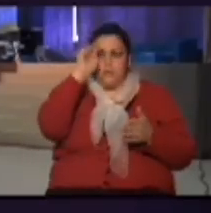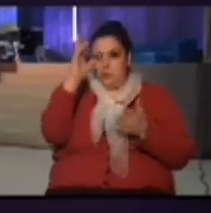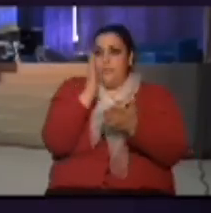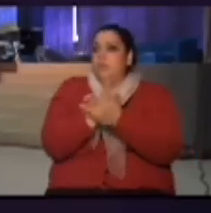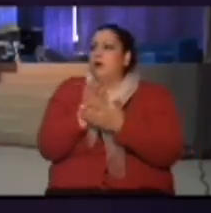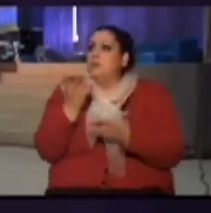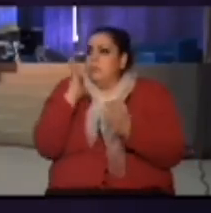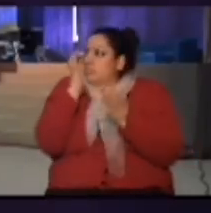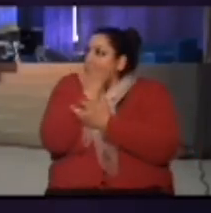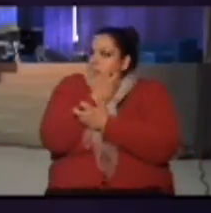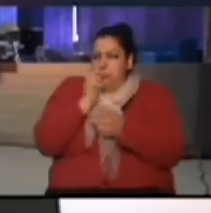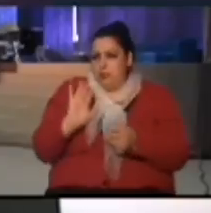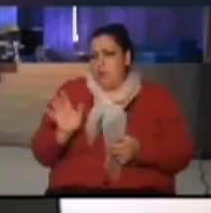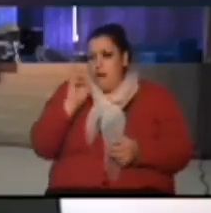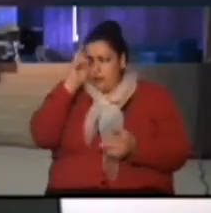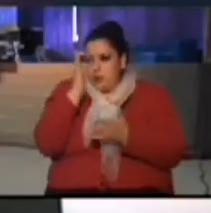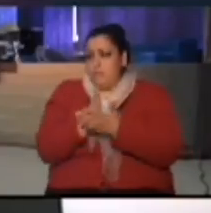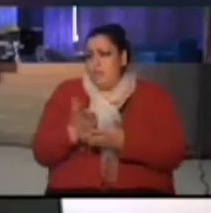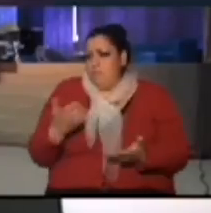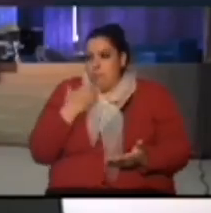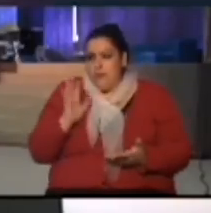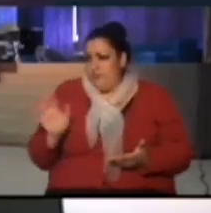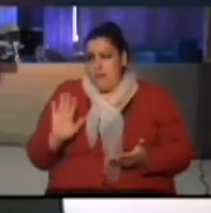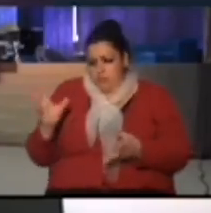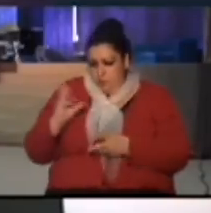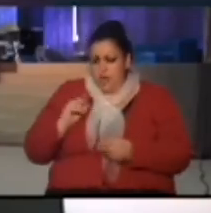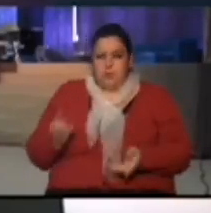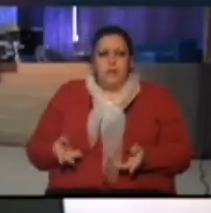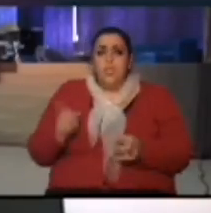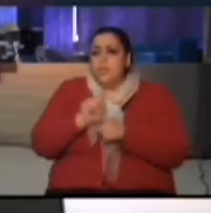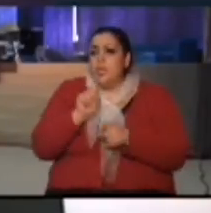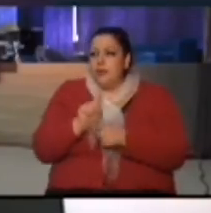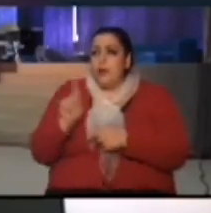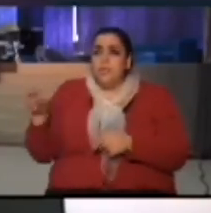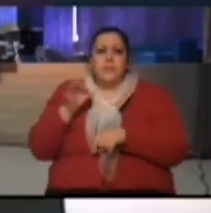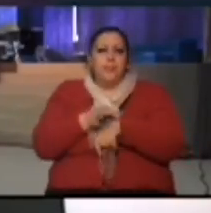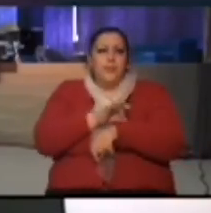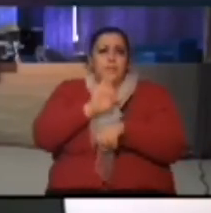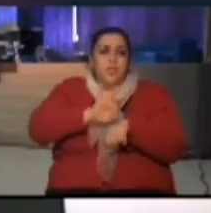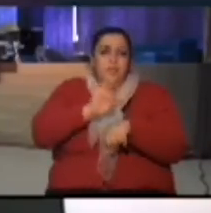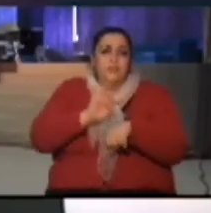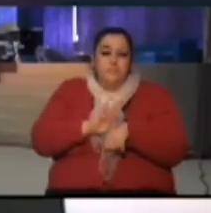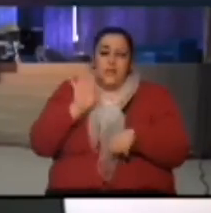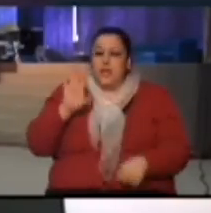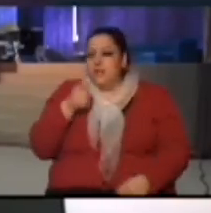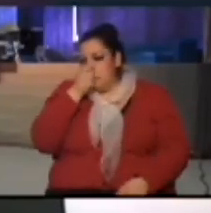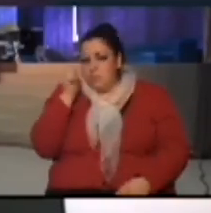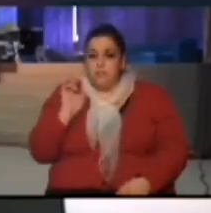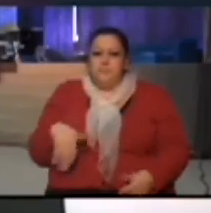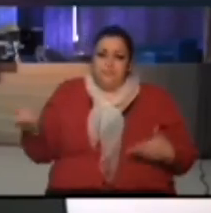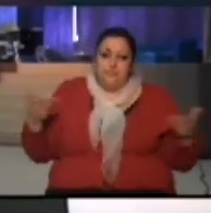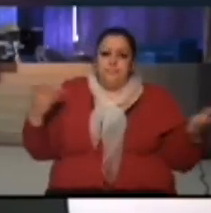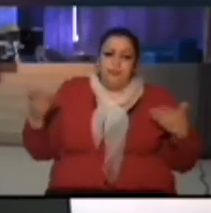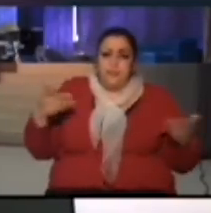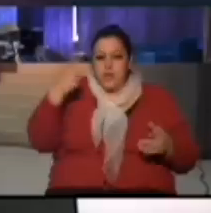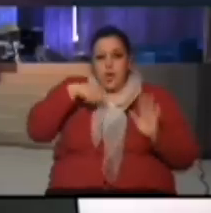չկայր։ Մարդ չգիտեր, որ մենք գուցե բորոտների պես ենք, որովհետև սահմանափակվել ենք, կառոպք ենք կար, քառակուսին մտել